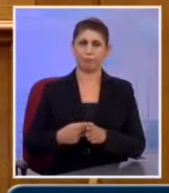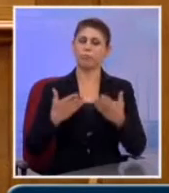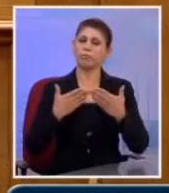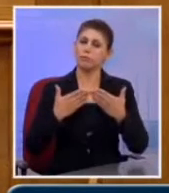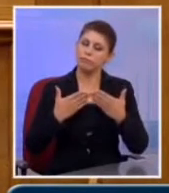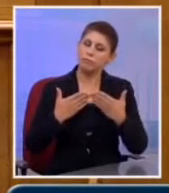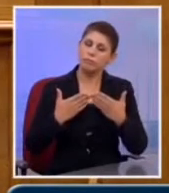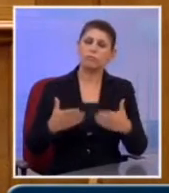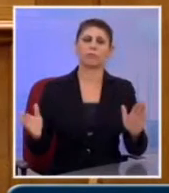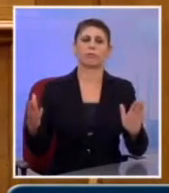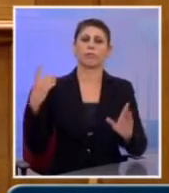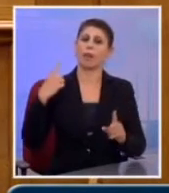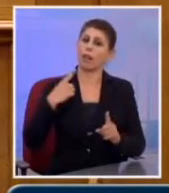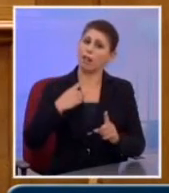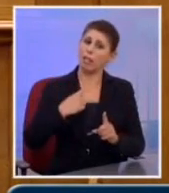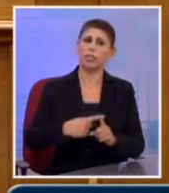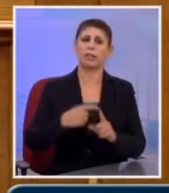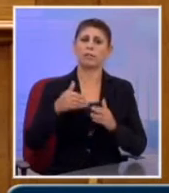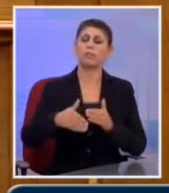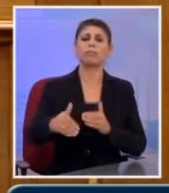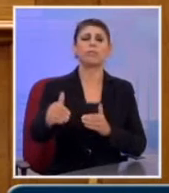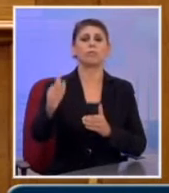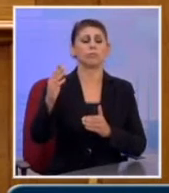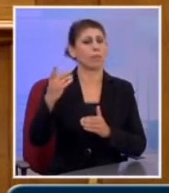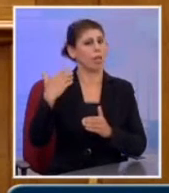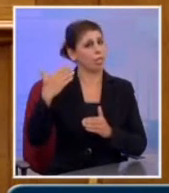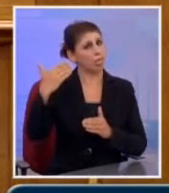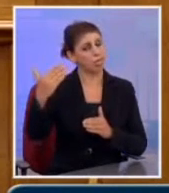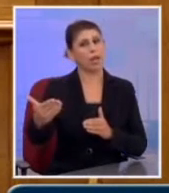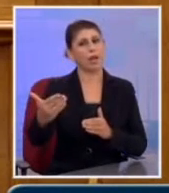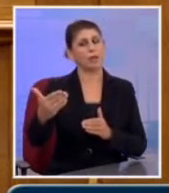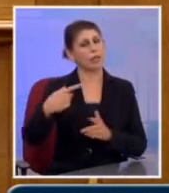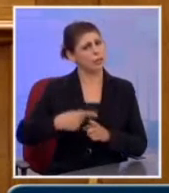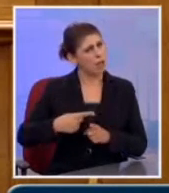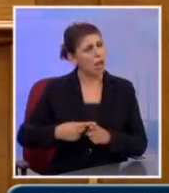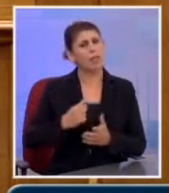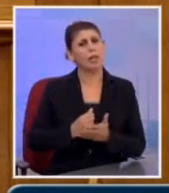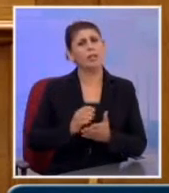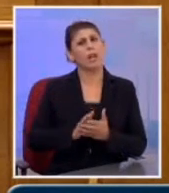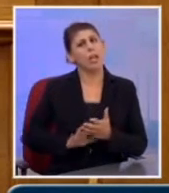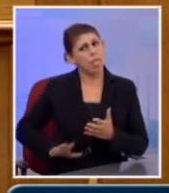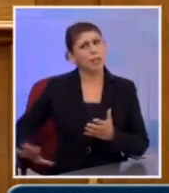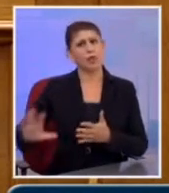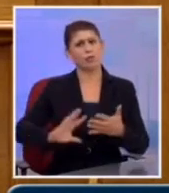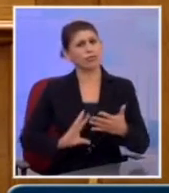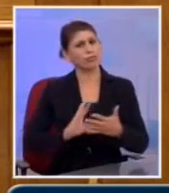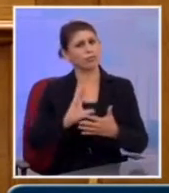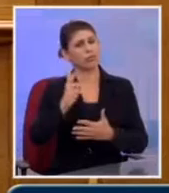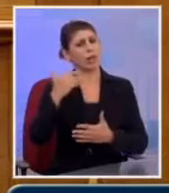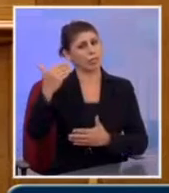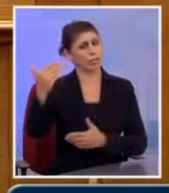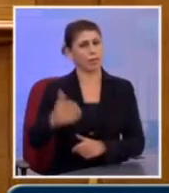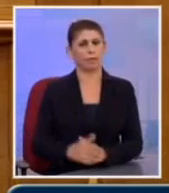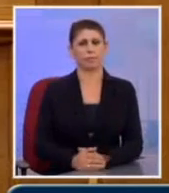ανοίξει θετικές προοπτικές για την ίδια, για την ευρύτερη προοπτική και